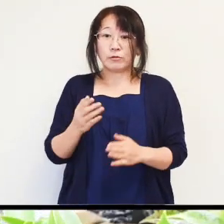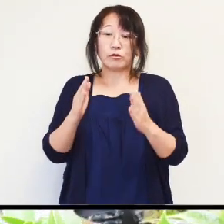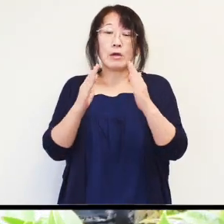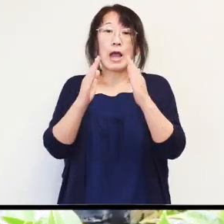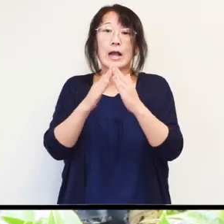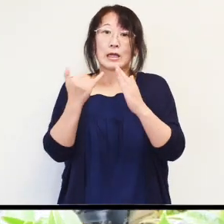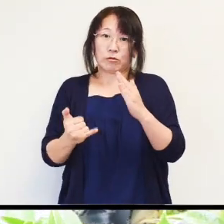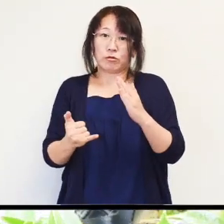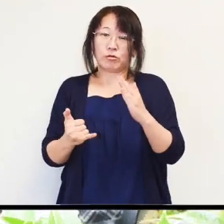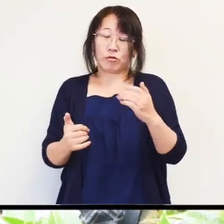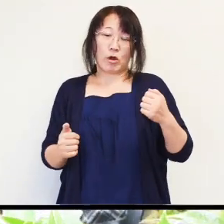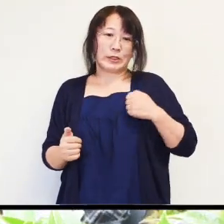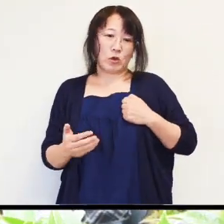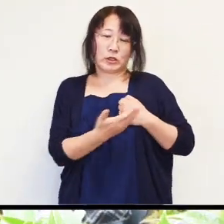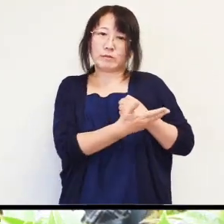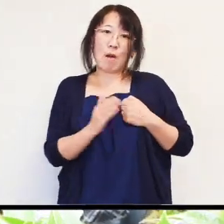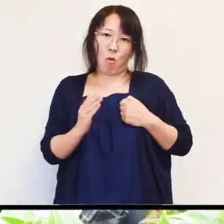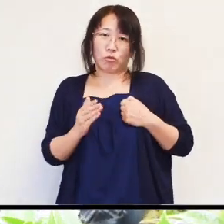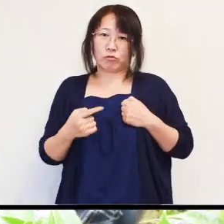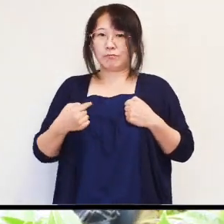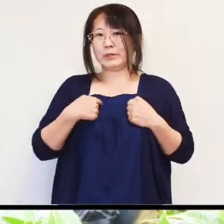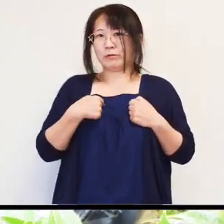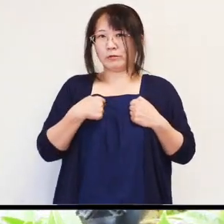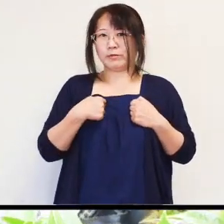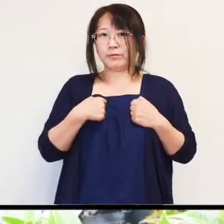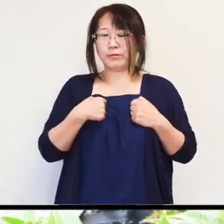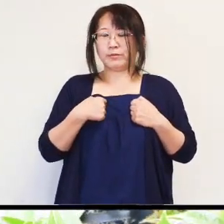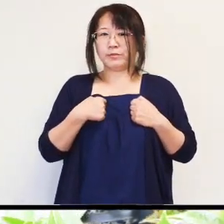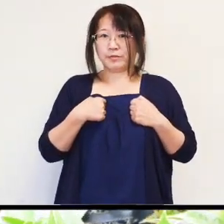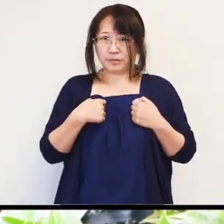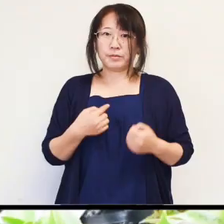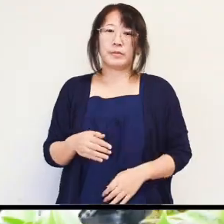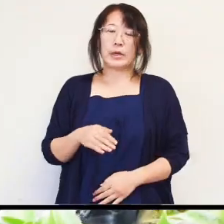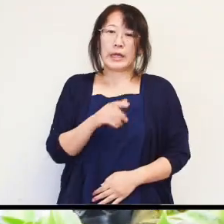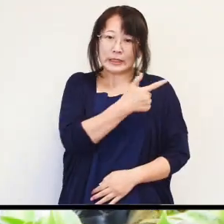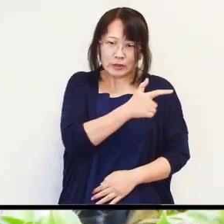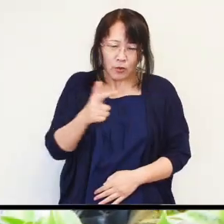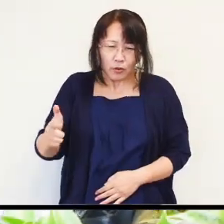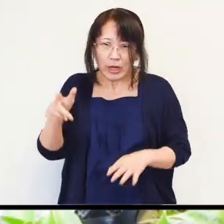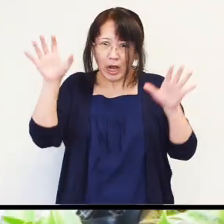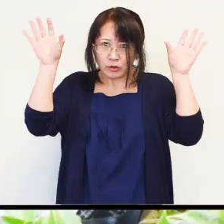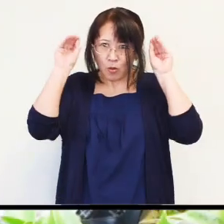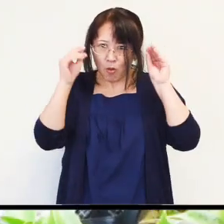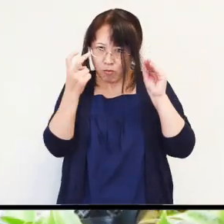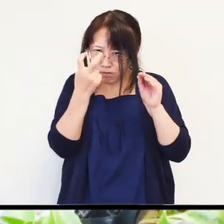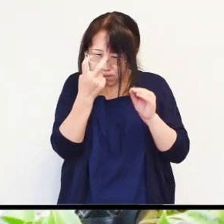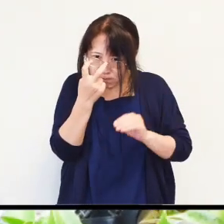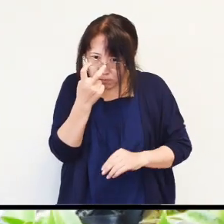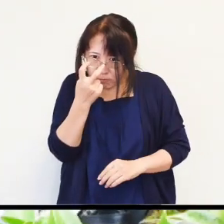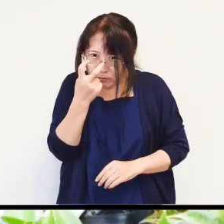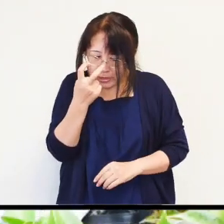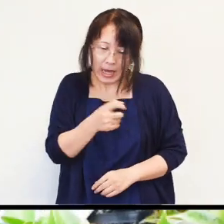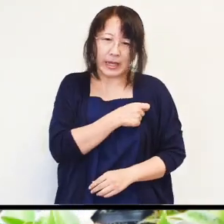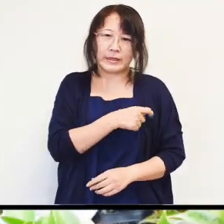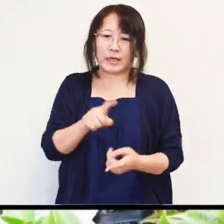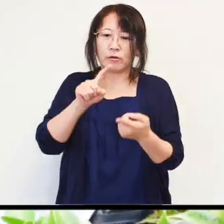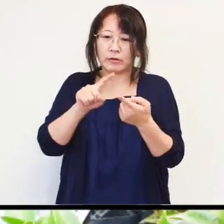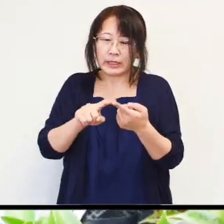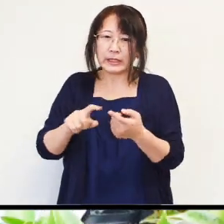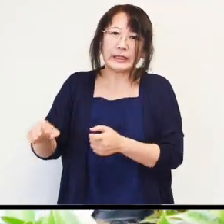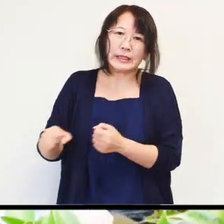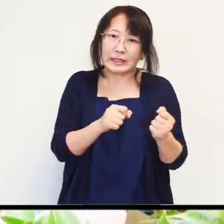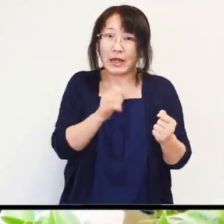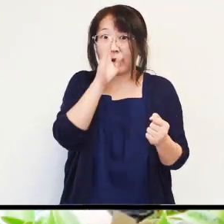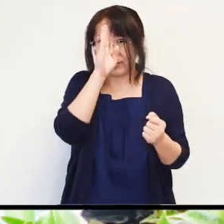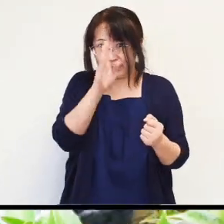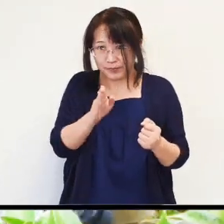命を守るのはまずは自分です。できるだけ多くの情報を得て進んで避難しましょう。